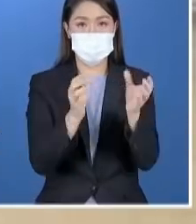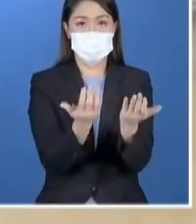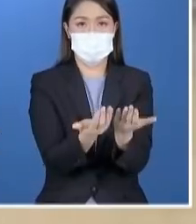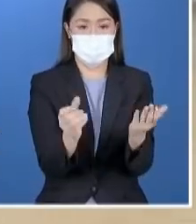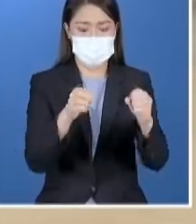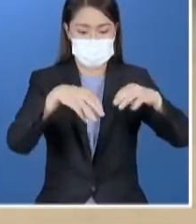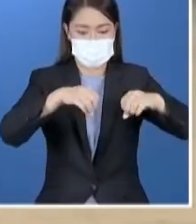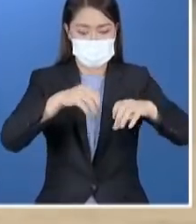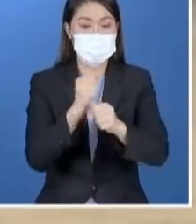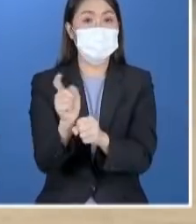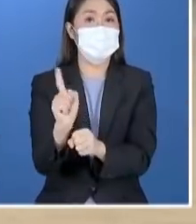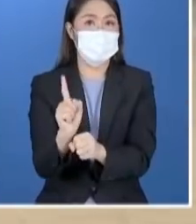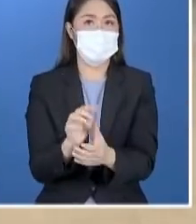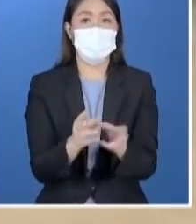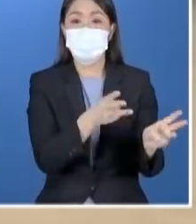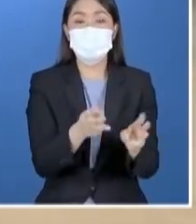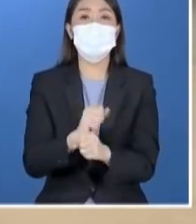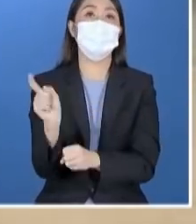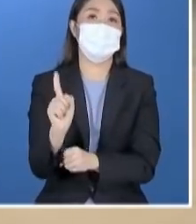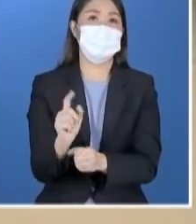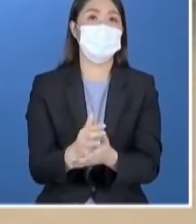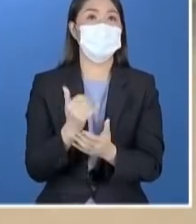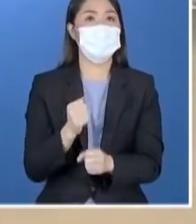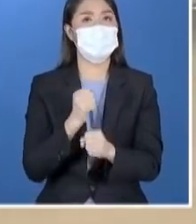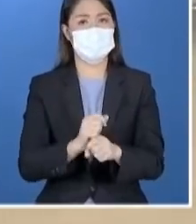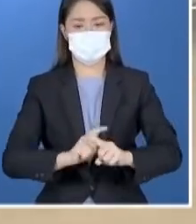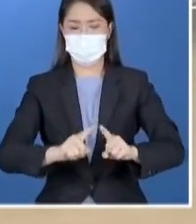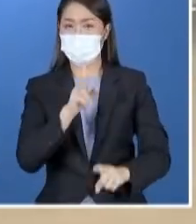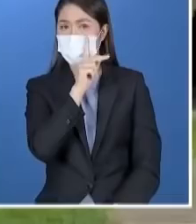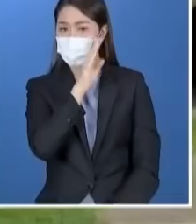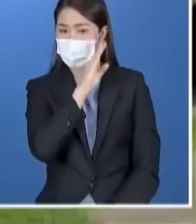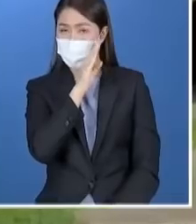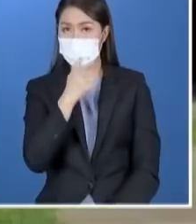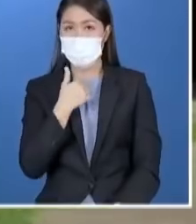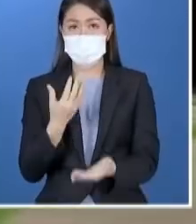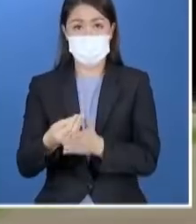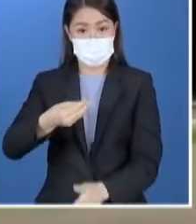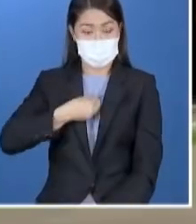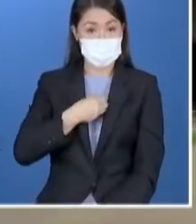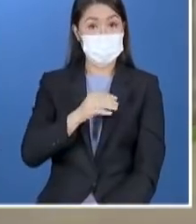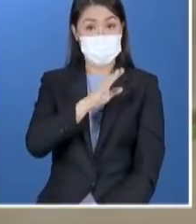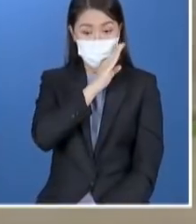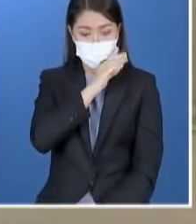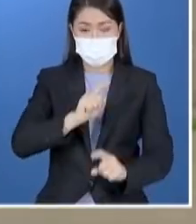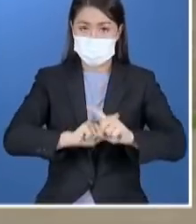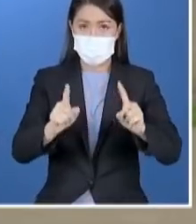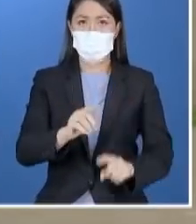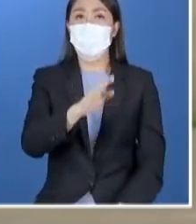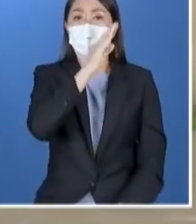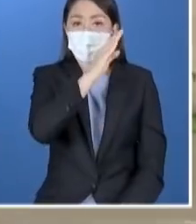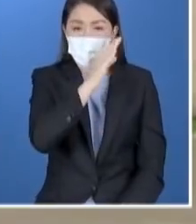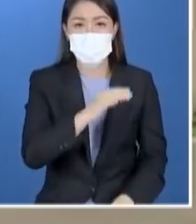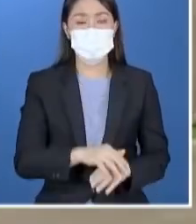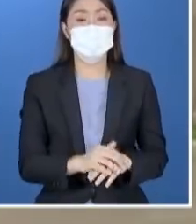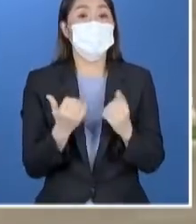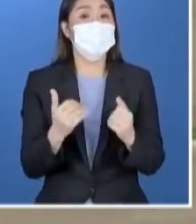ว่าการทำงานตรงนั้นอ่ะมันเป็นอย่างไรแล้วเขาก็ปฏิเสธข่าวด้วยว่าอุ๊ยมีการรับเงินเพื่อให้ข่าวหรือเปล่าปฏิเสธว่าไม่เป็นความจริ